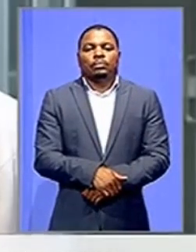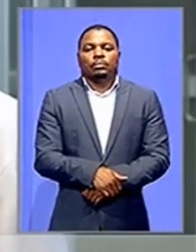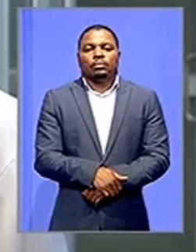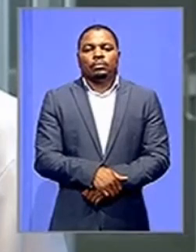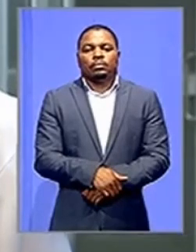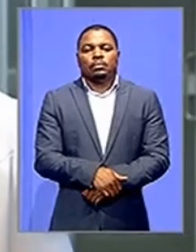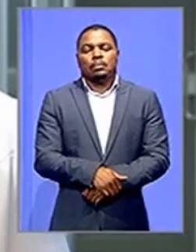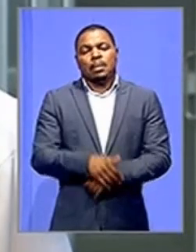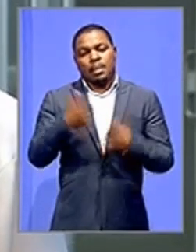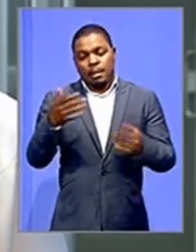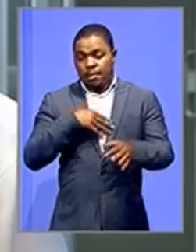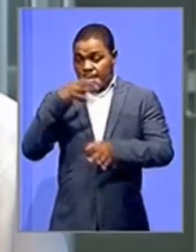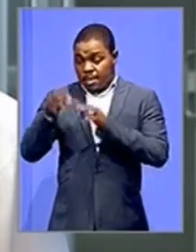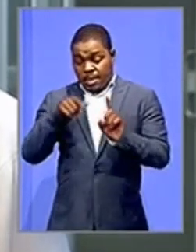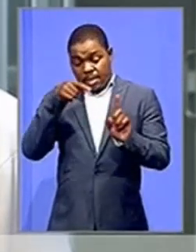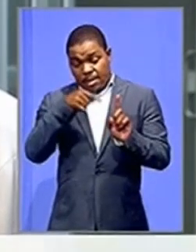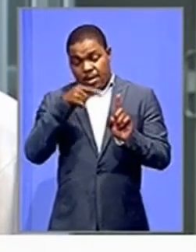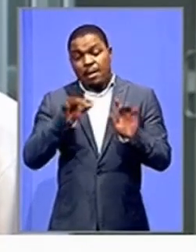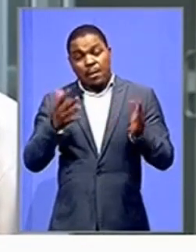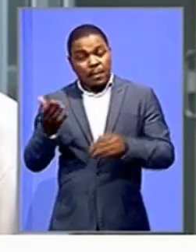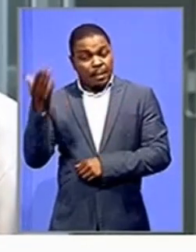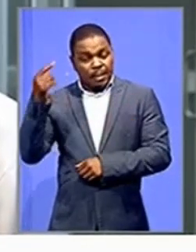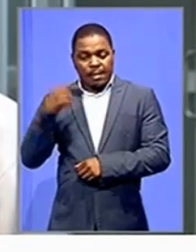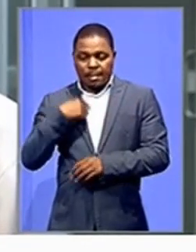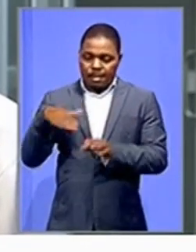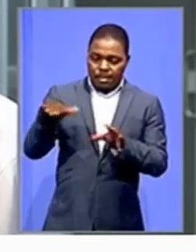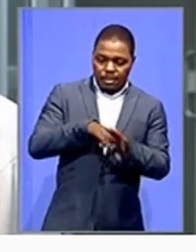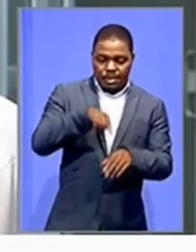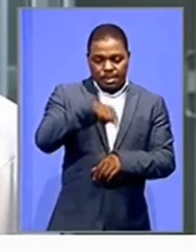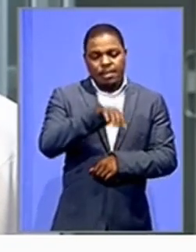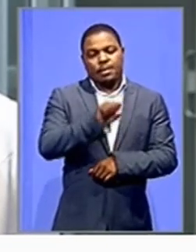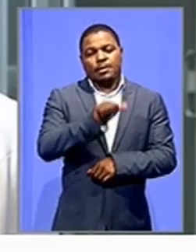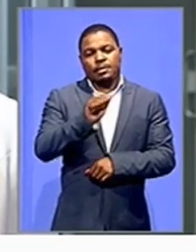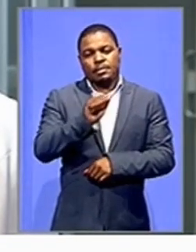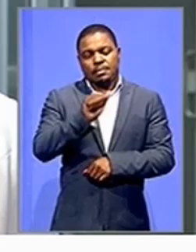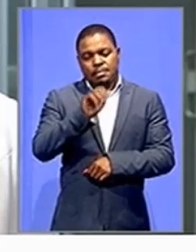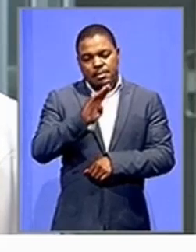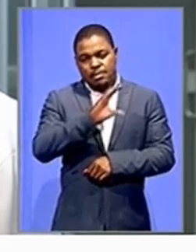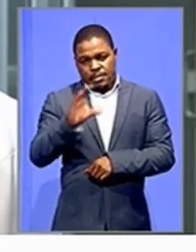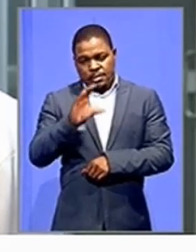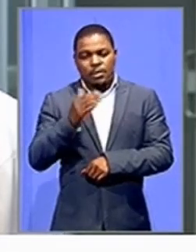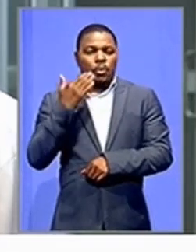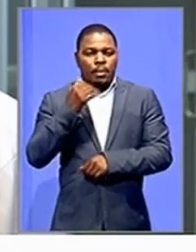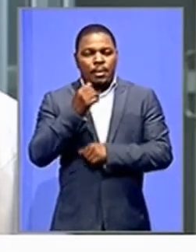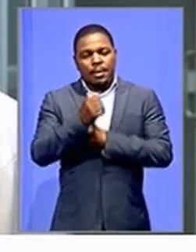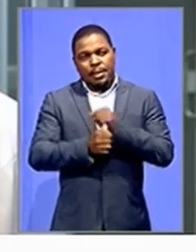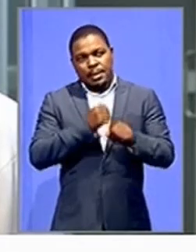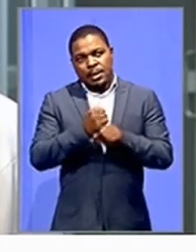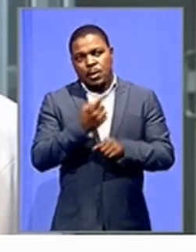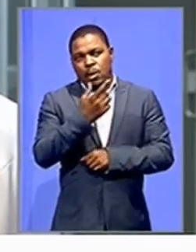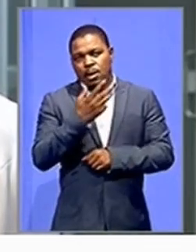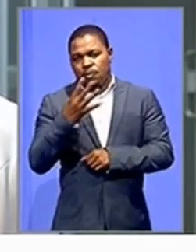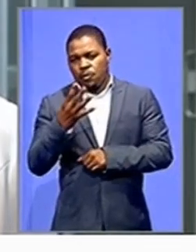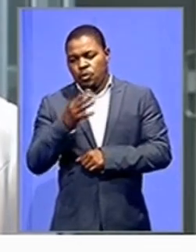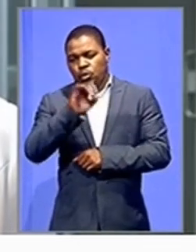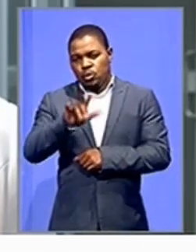Se nka se buang ka Dirara Mokoena ke hore ha ke fihla SABC ka 1994 ka July ka